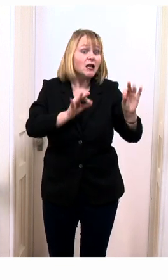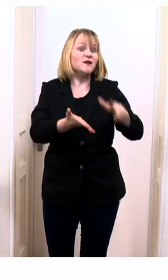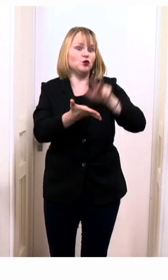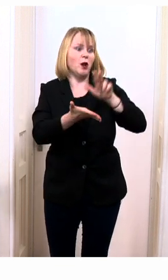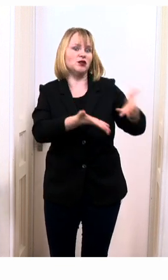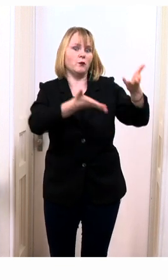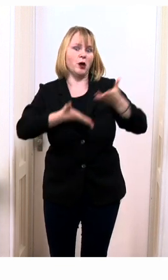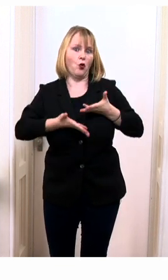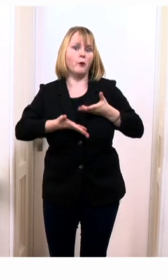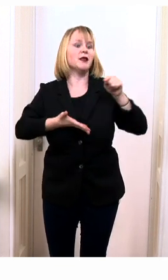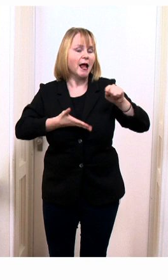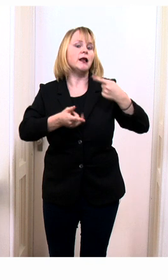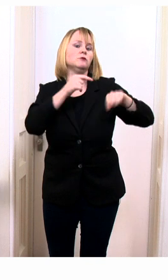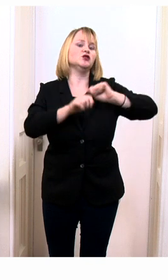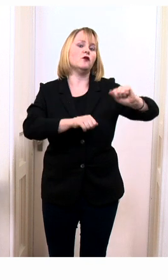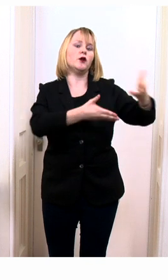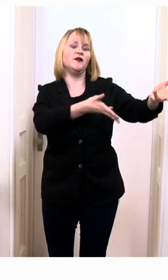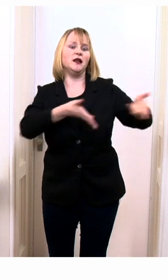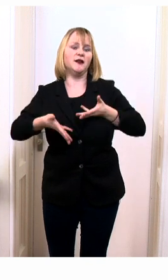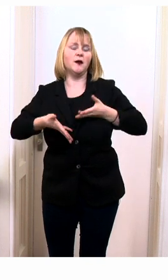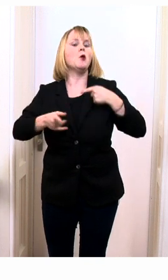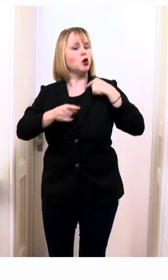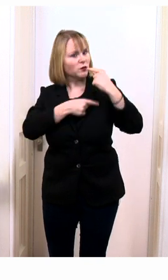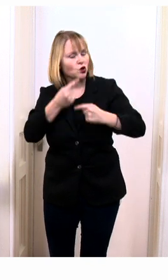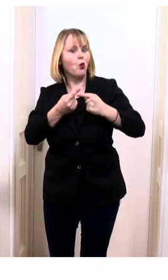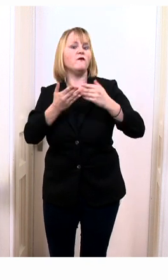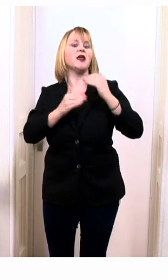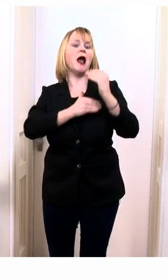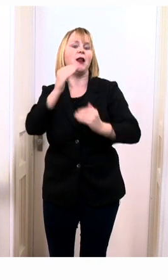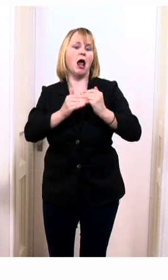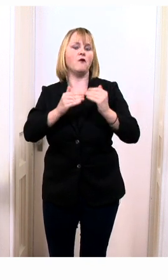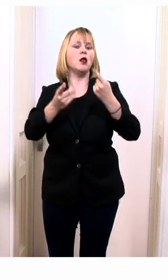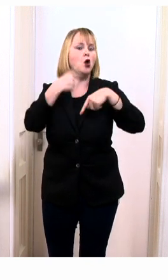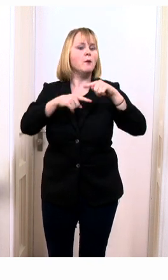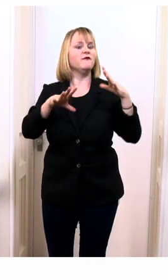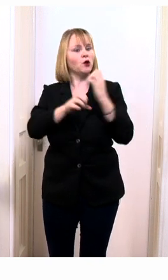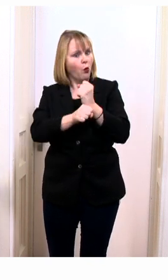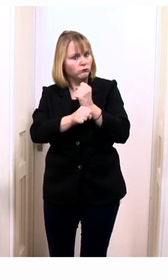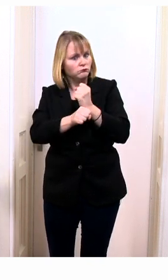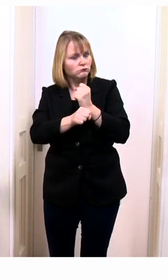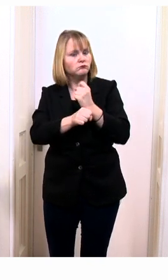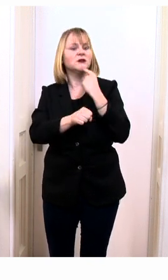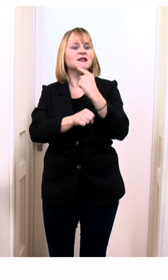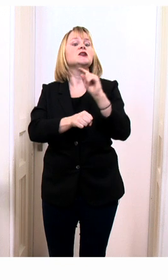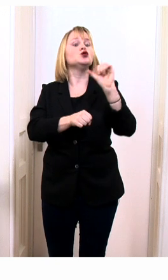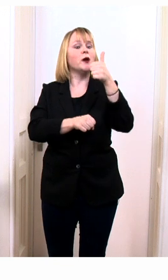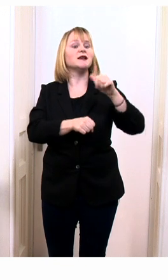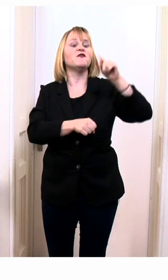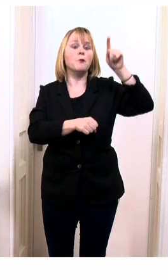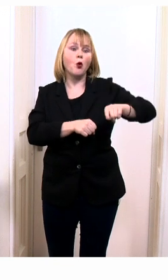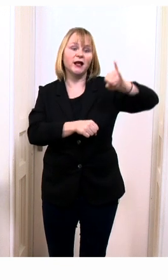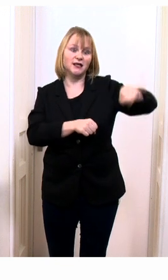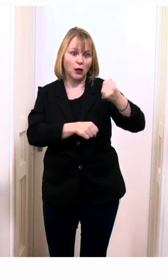die Abfolge. Ich möchte noch mal kurz wiederholen. Im Januar kümmern wir uns um die Pflegeheime und